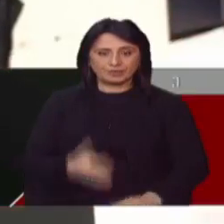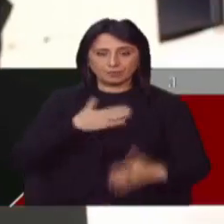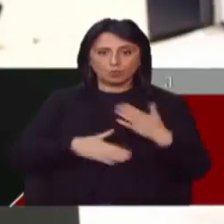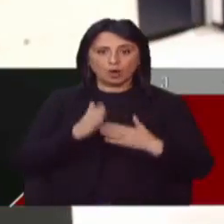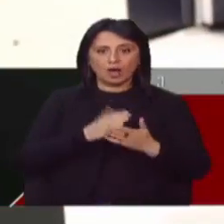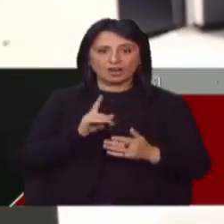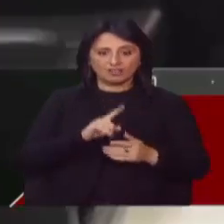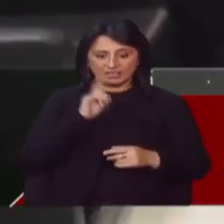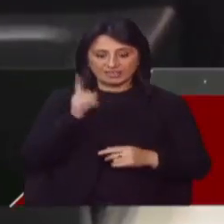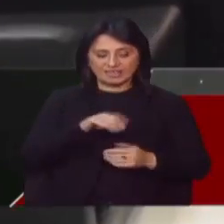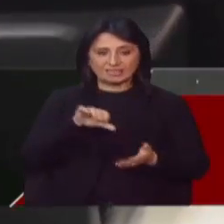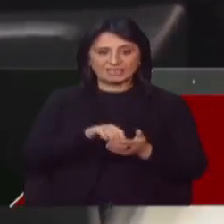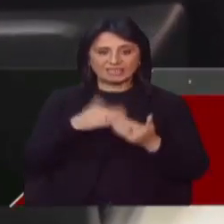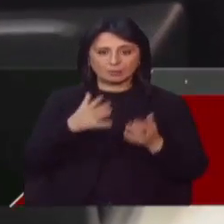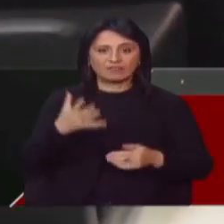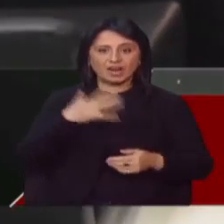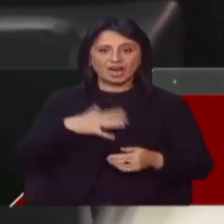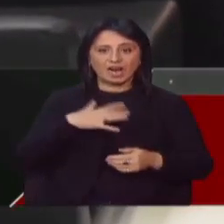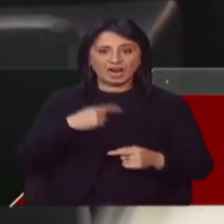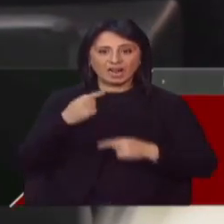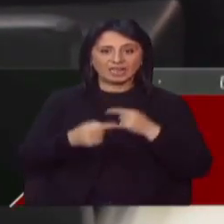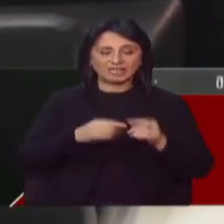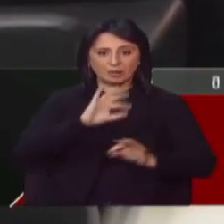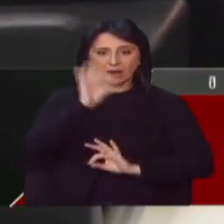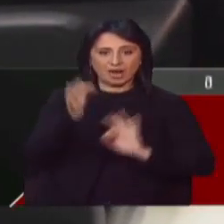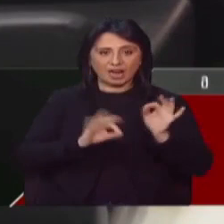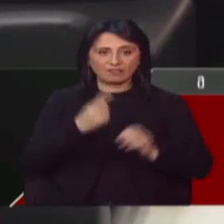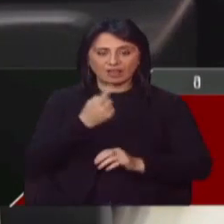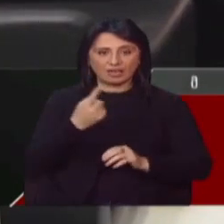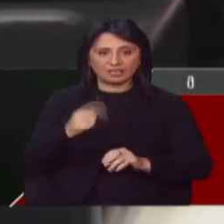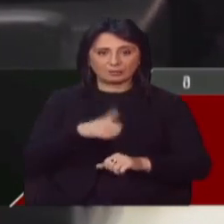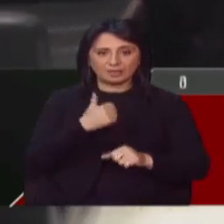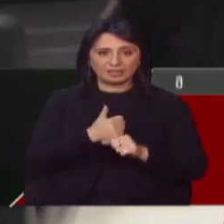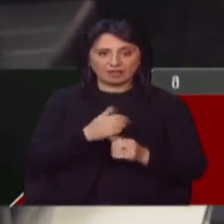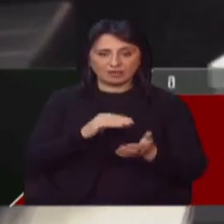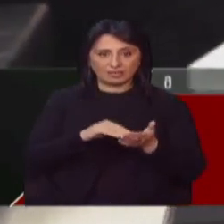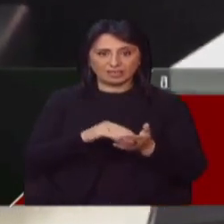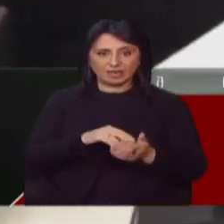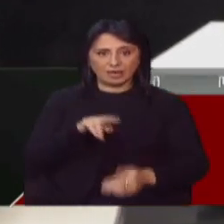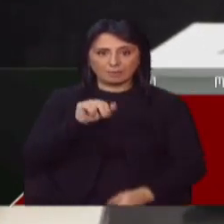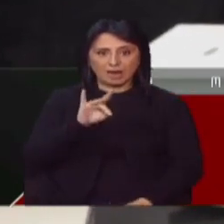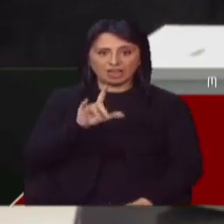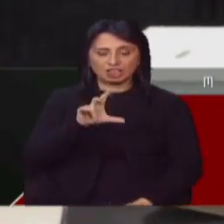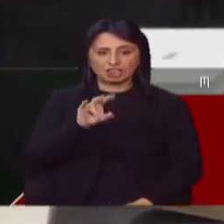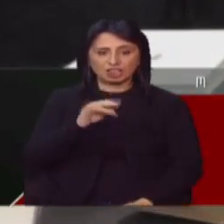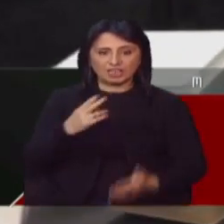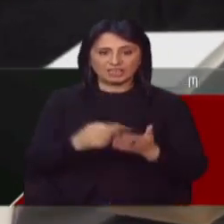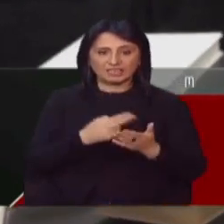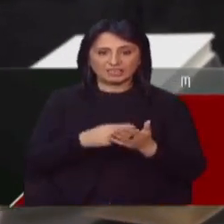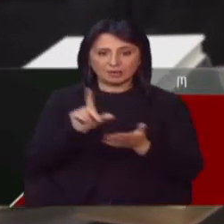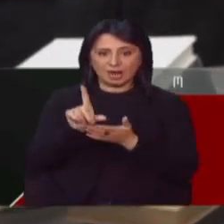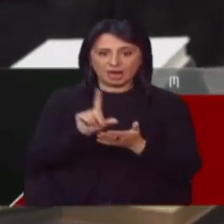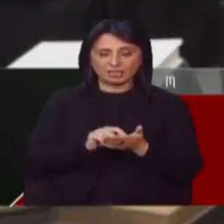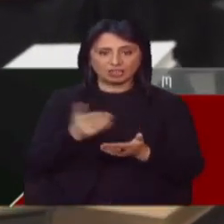მოხარული ვარ, რომ წელს წარმოგიდგენთ ქართული თანამედროვე ხელოვნების ერთ-ერთ მთავარ ნიმუშს, ირაკლი ფარჯიანის წიგნების